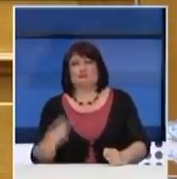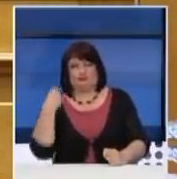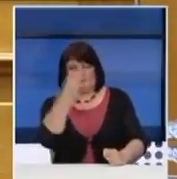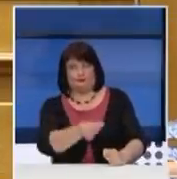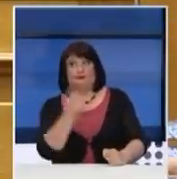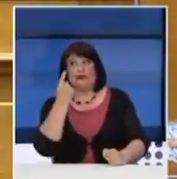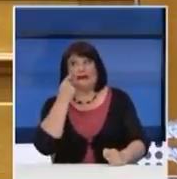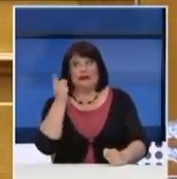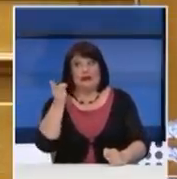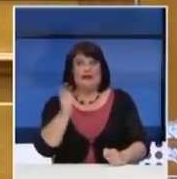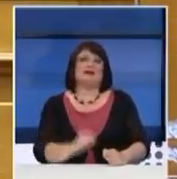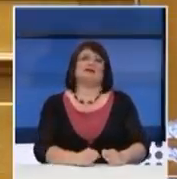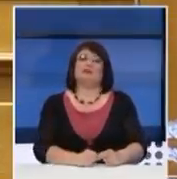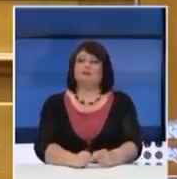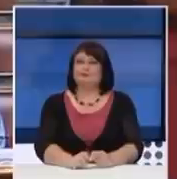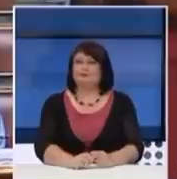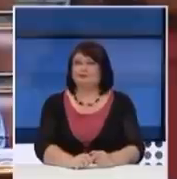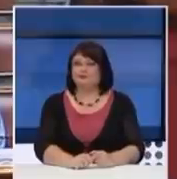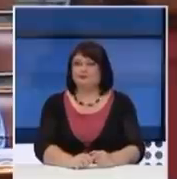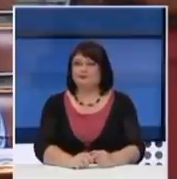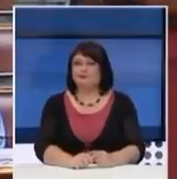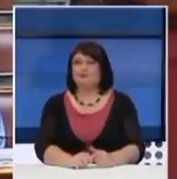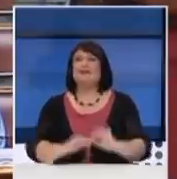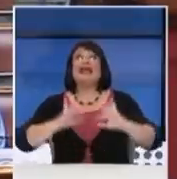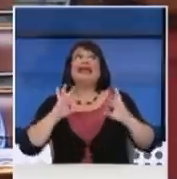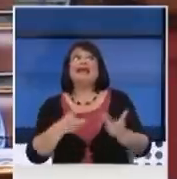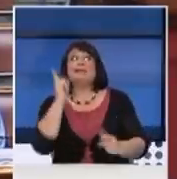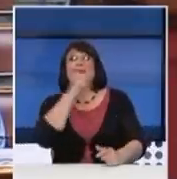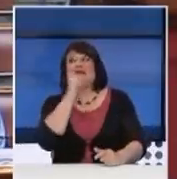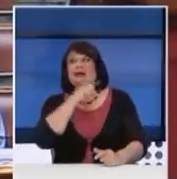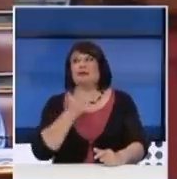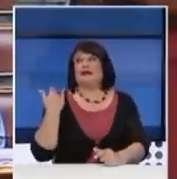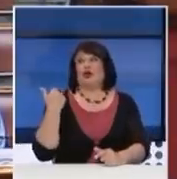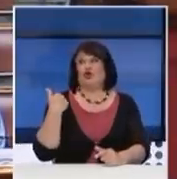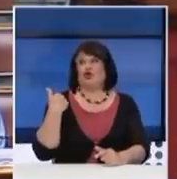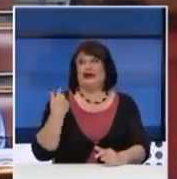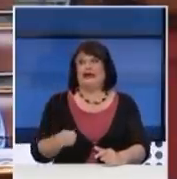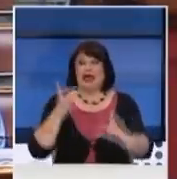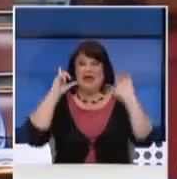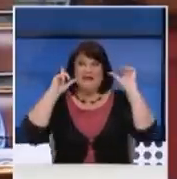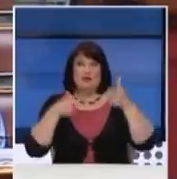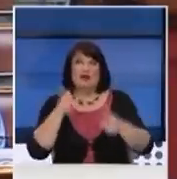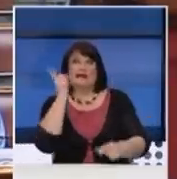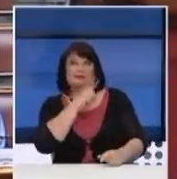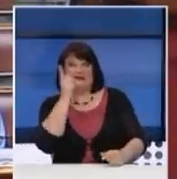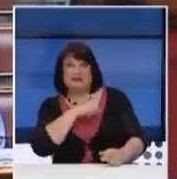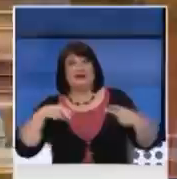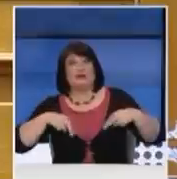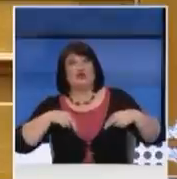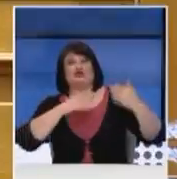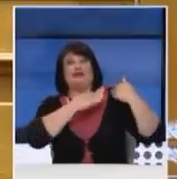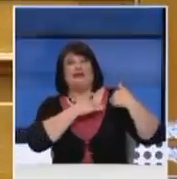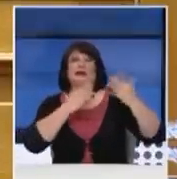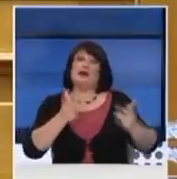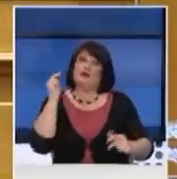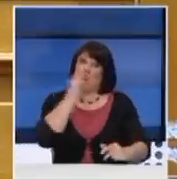πρακτικά η επιστολή στον ΟΗΕ. Εδώ. Ή μας λέγατε ψέματα στο Ελληνικό Κοινοβούλιο, όλη στη Νέα Δημοκρατία και ο Υπουργός ο Αρμόδιος και